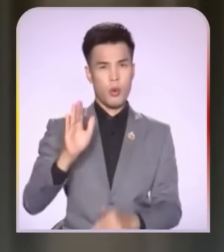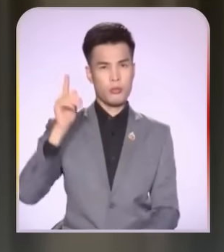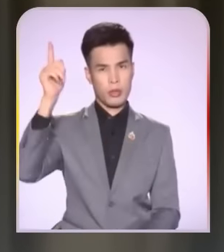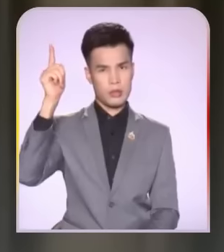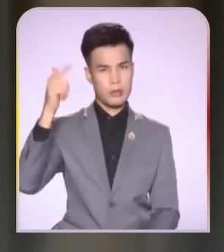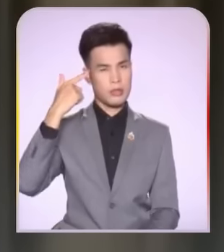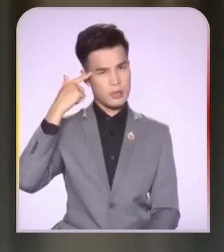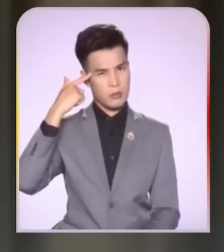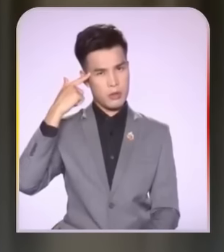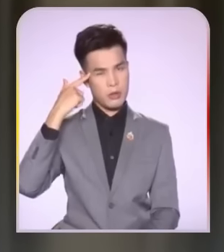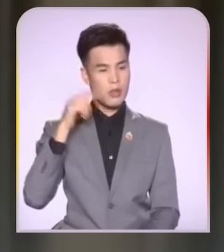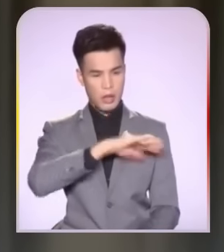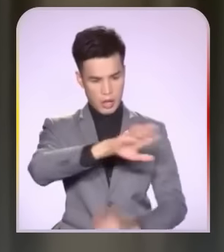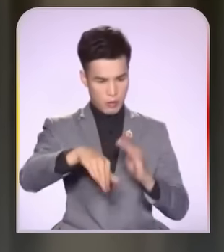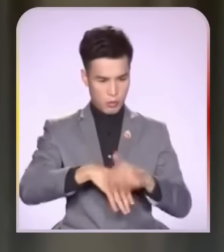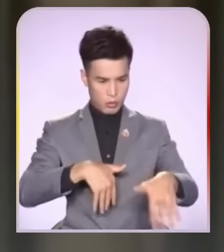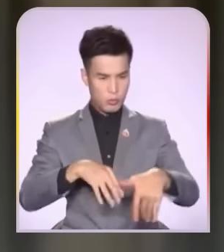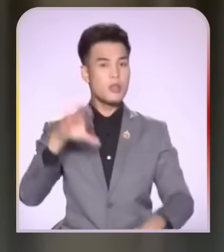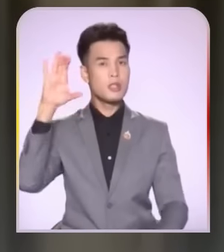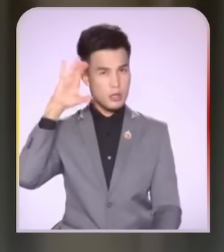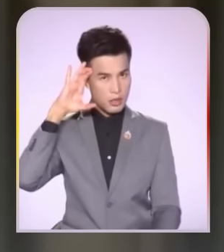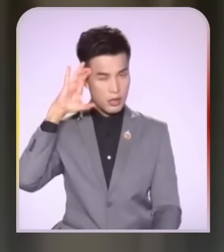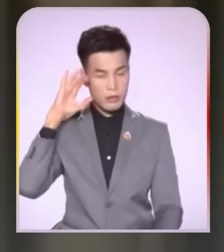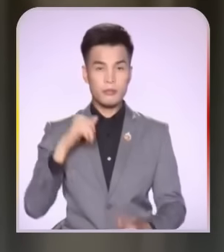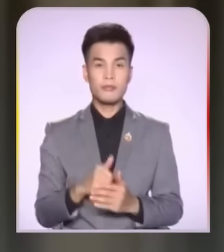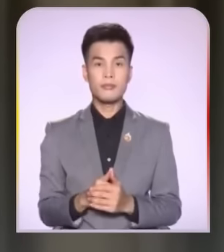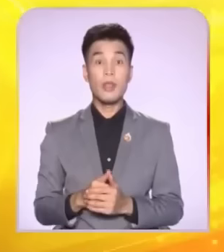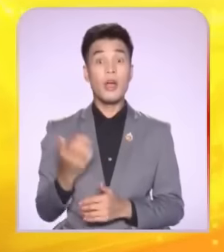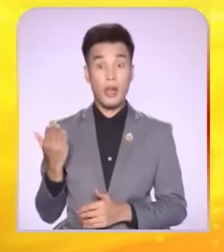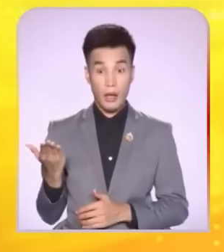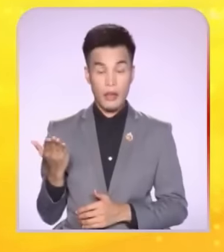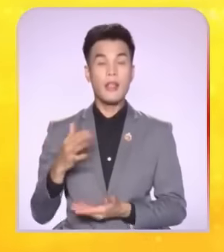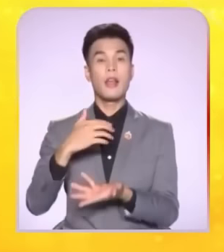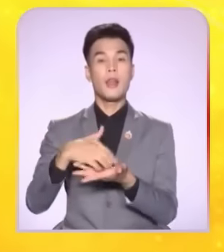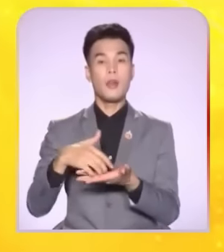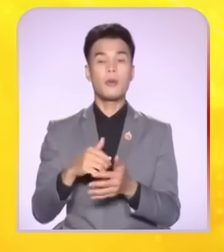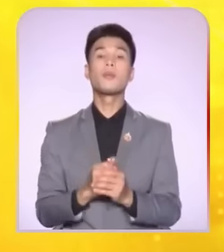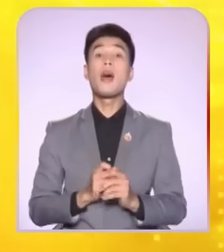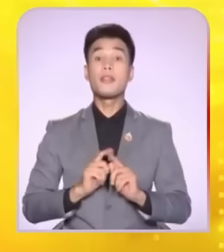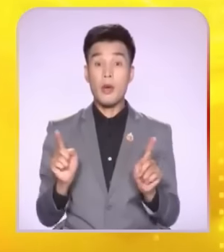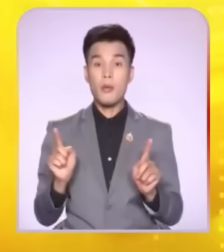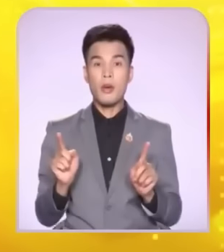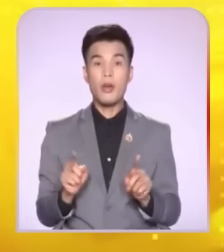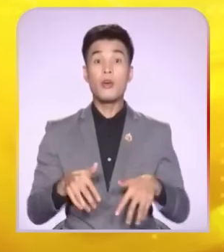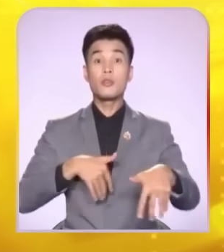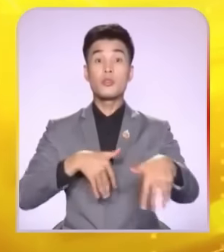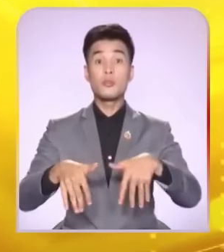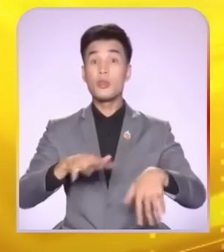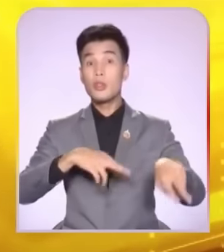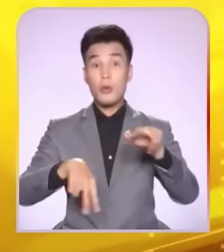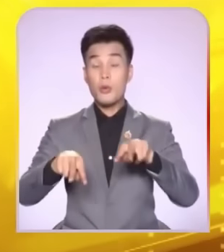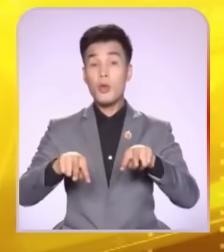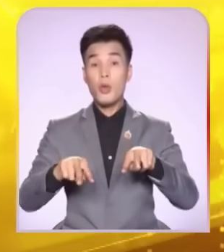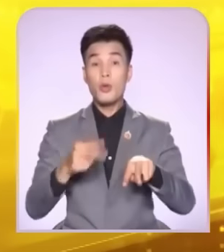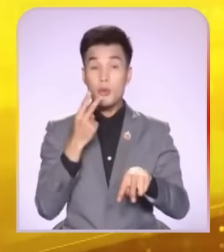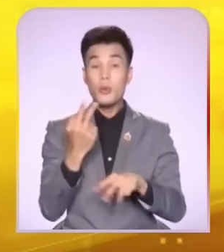พื่อเรียกศรัทธาคืนมาน ี่นะครับก็เป็นคุณเทพไทยนะฮะคุณผู้ชมครับแต่ที่แน่ๆพ่อแม่พี่น้องที่ชมรายการอยู่นะต